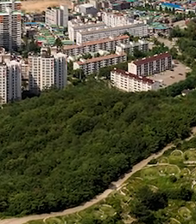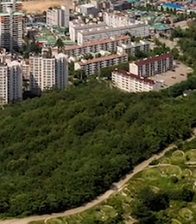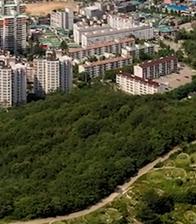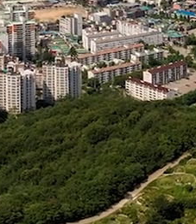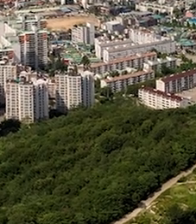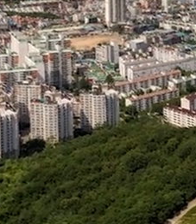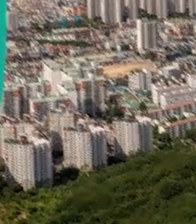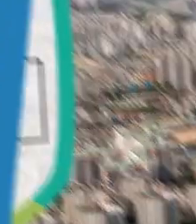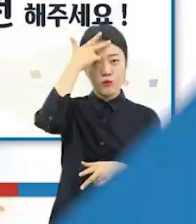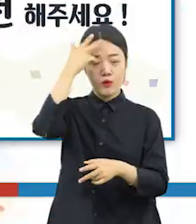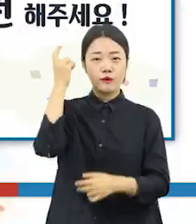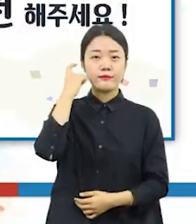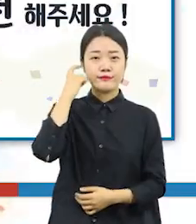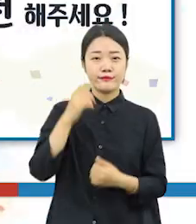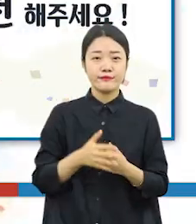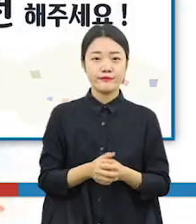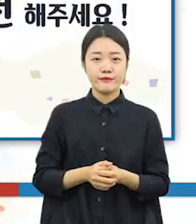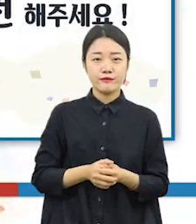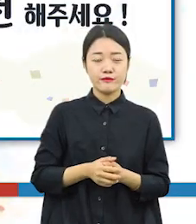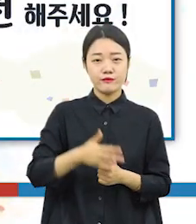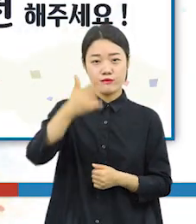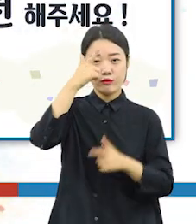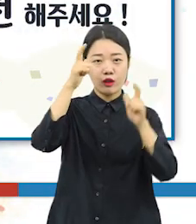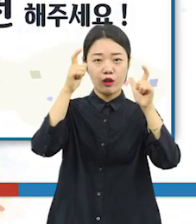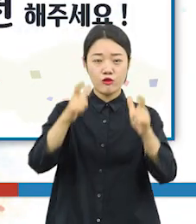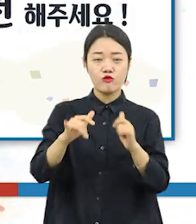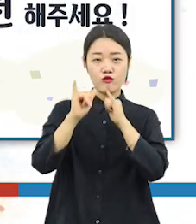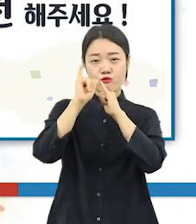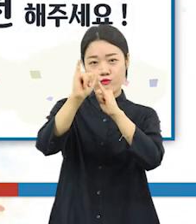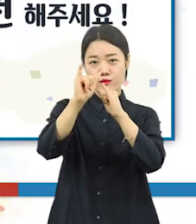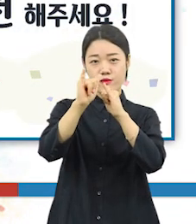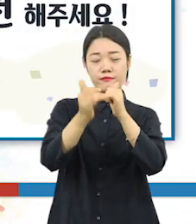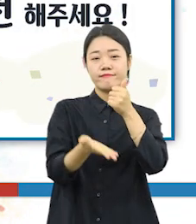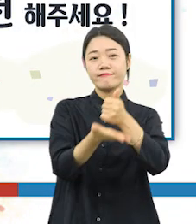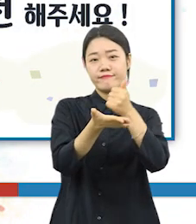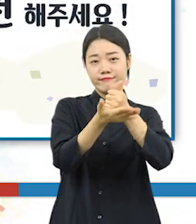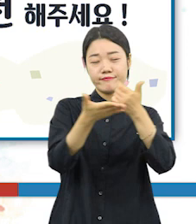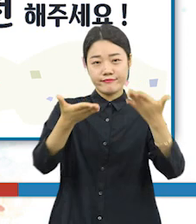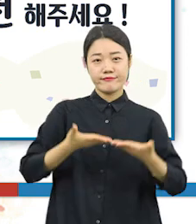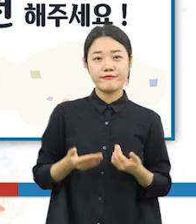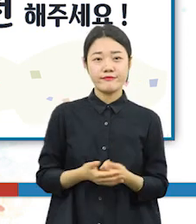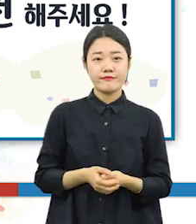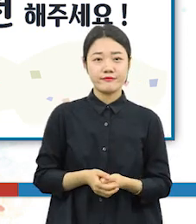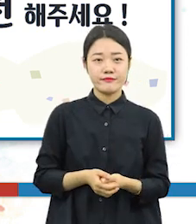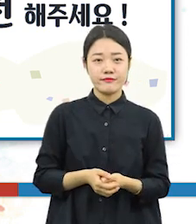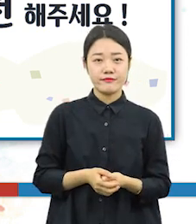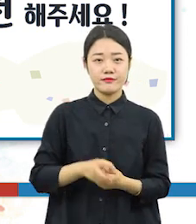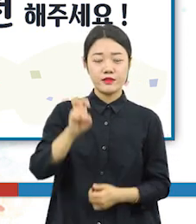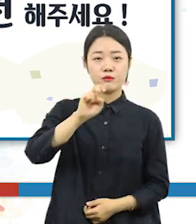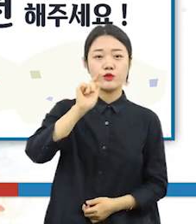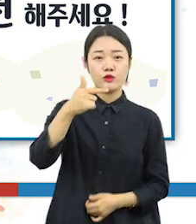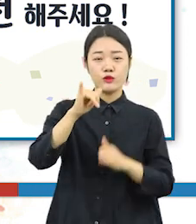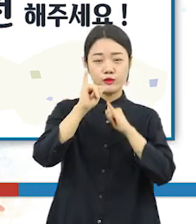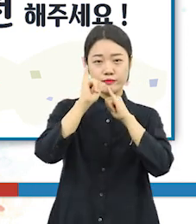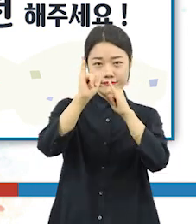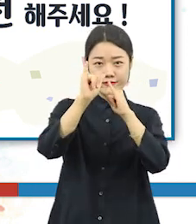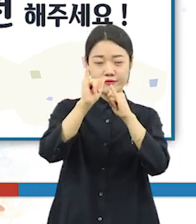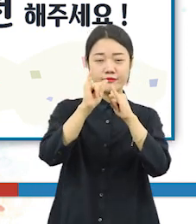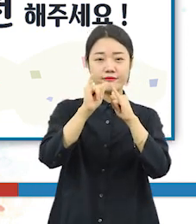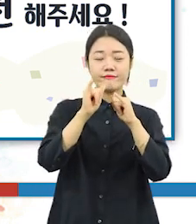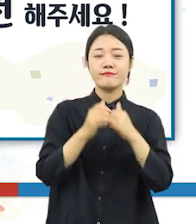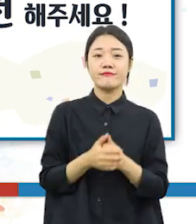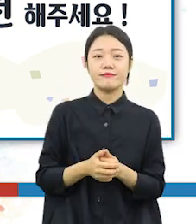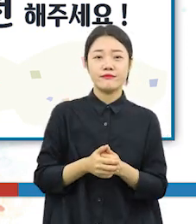이번 주 부평 소식입니다. 부평구 구민상 후보자를 추천받습니다. 제26회 구민의 날을